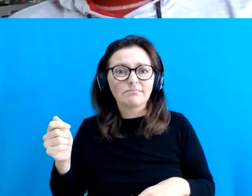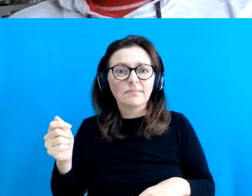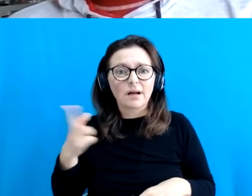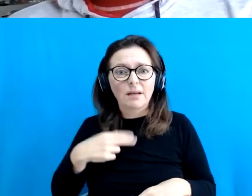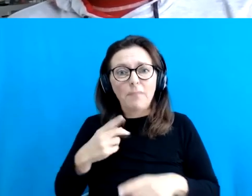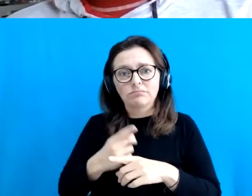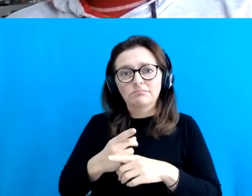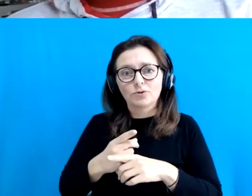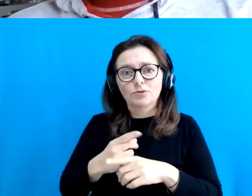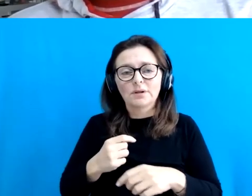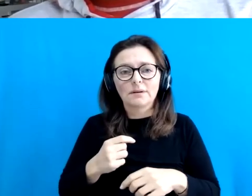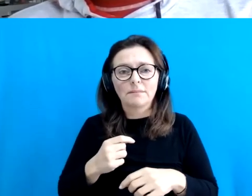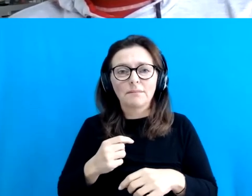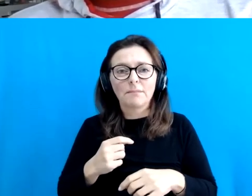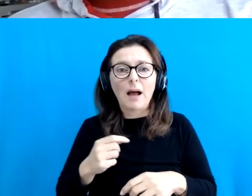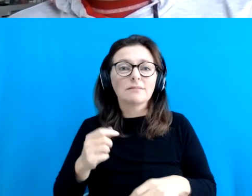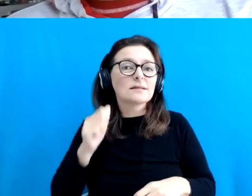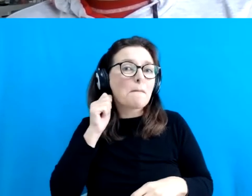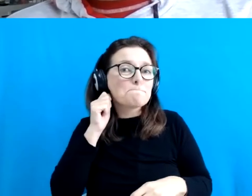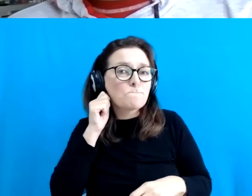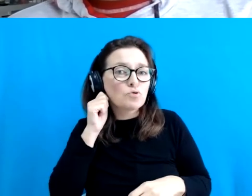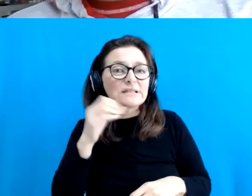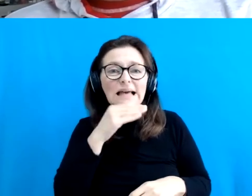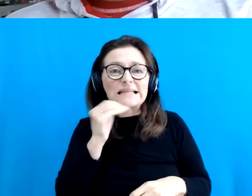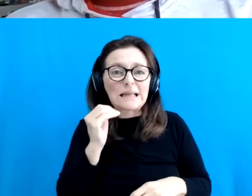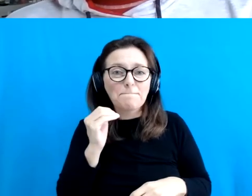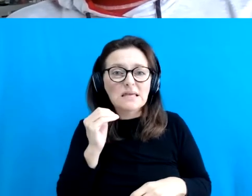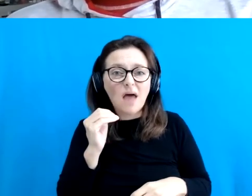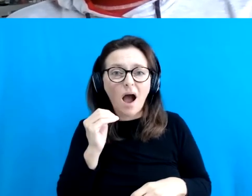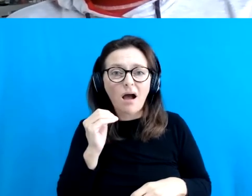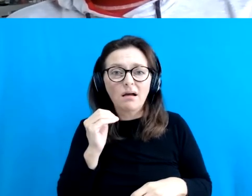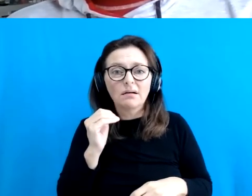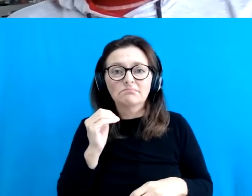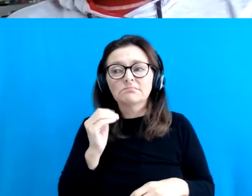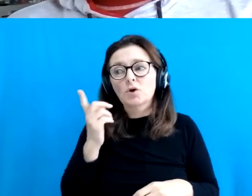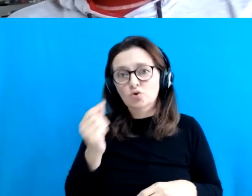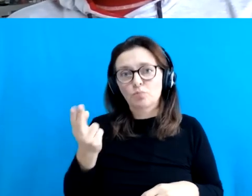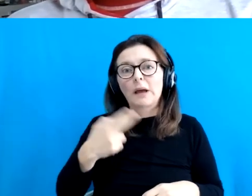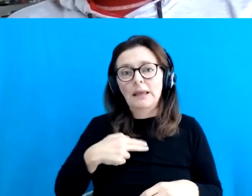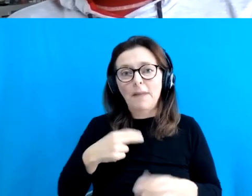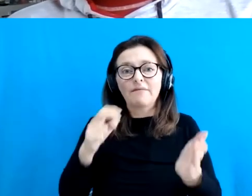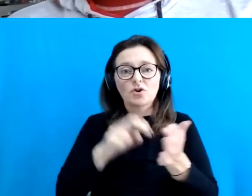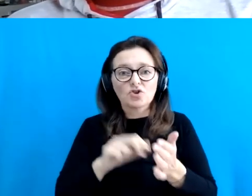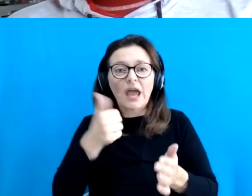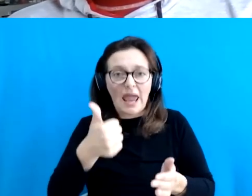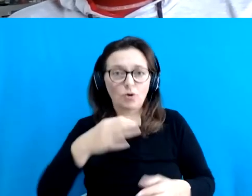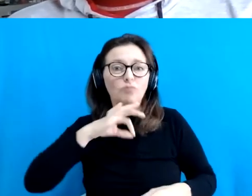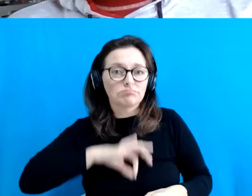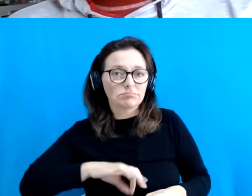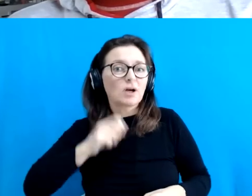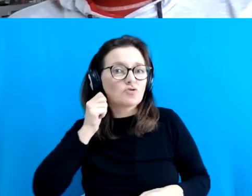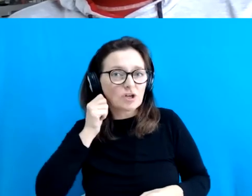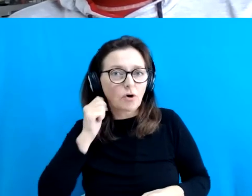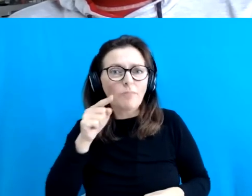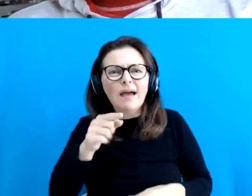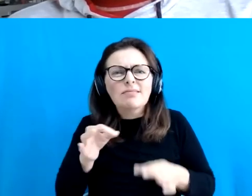punco življenja Sabino, s katero imamo tudi zdaj prekrasno hčerko Ilarijo. In to je nekako pot, ki me je vodila iz Obale,